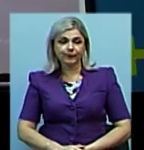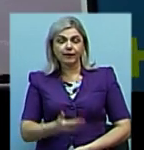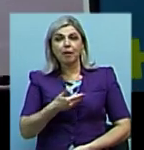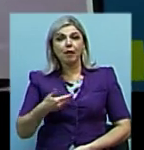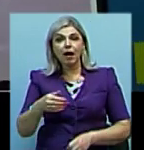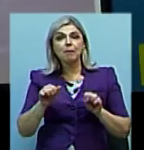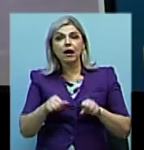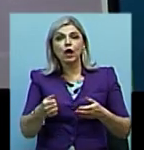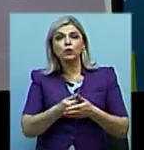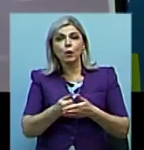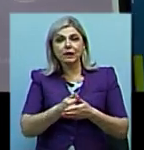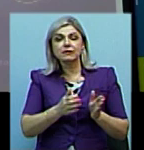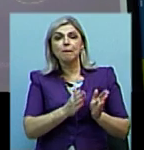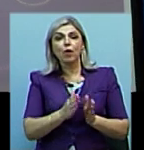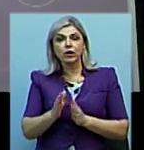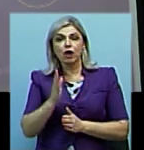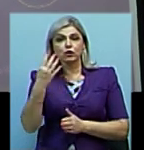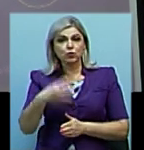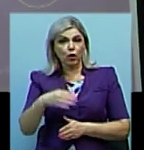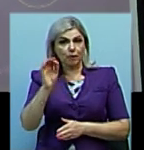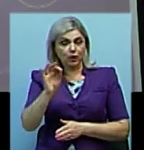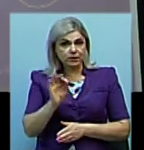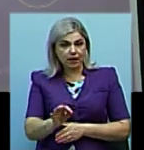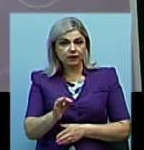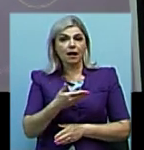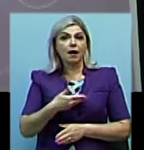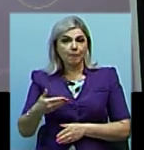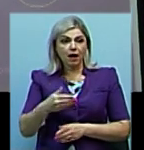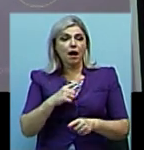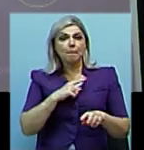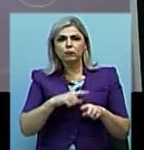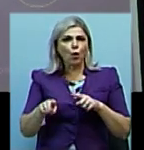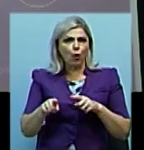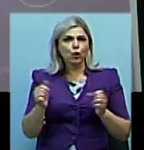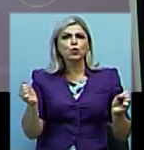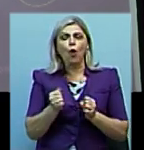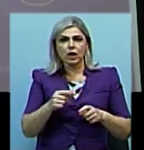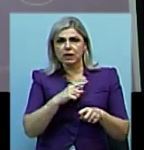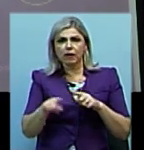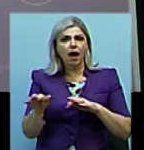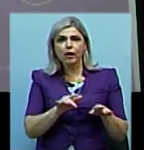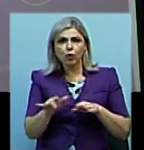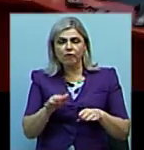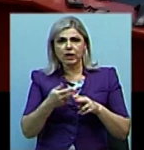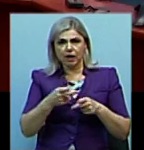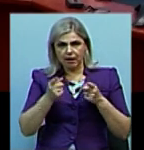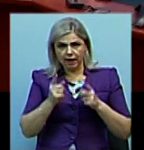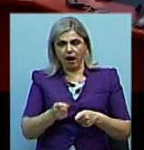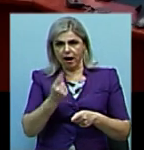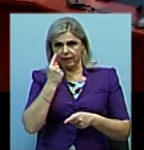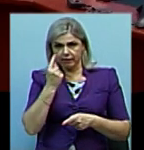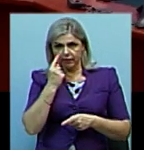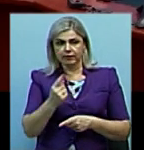добитися порядка в 40% ми виграли в скорості реагування. Ви можете бачити, це реальні цифри. Окрім